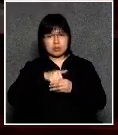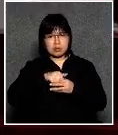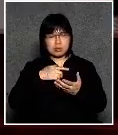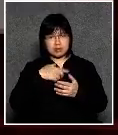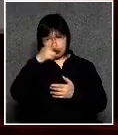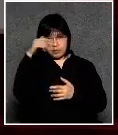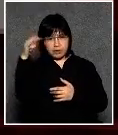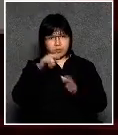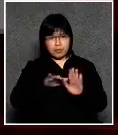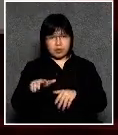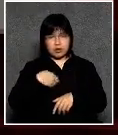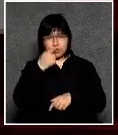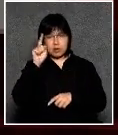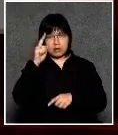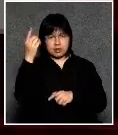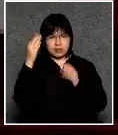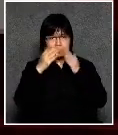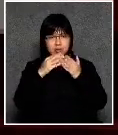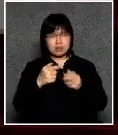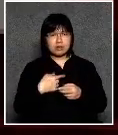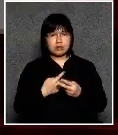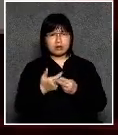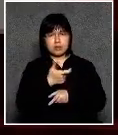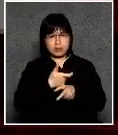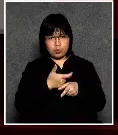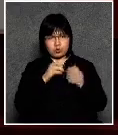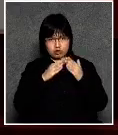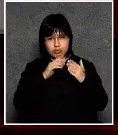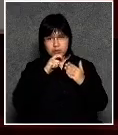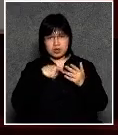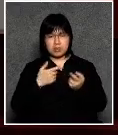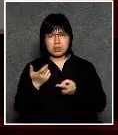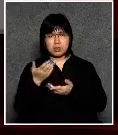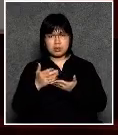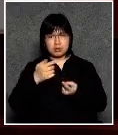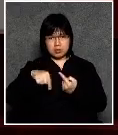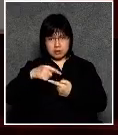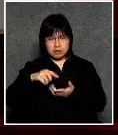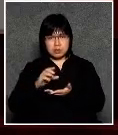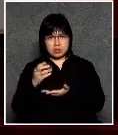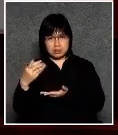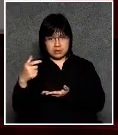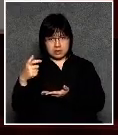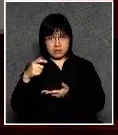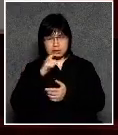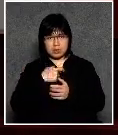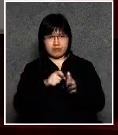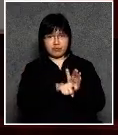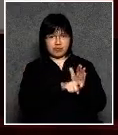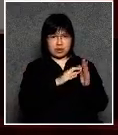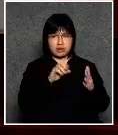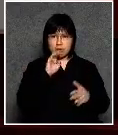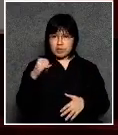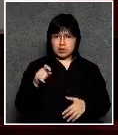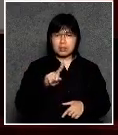隊、香港天文台、工業貿易處，仲有轉撥至各基金嘅款項，仲有庫務處，點解唔講得啊？